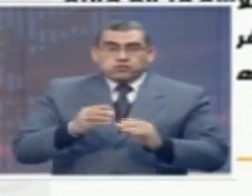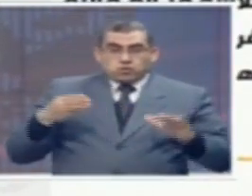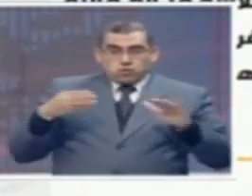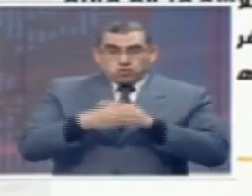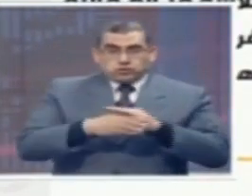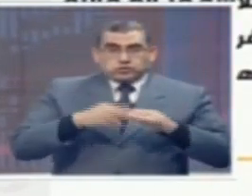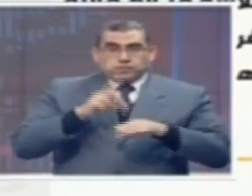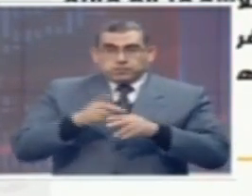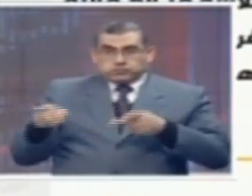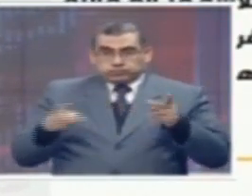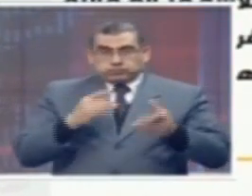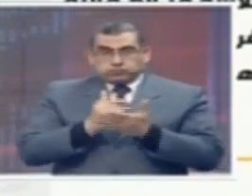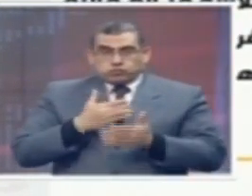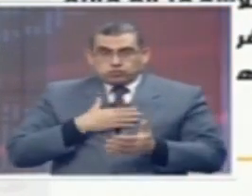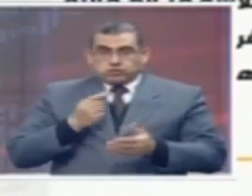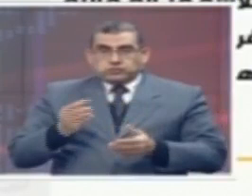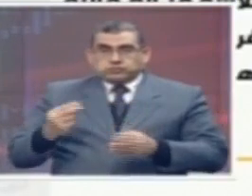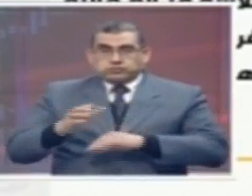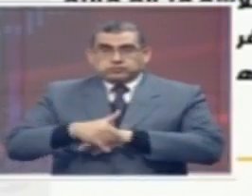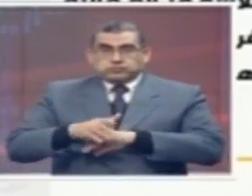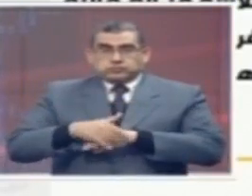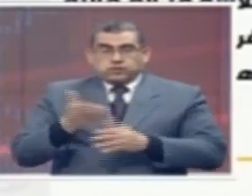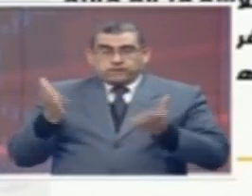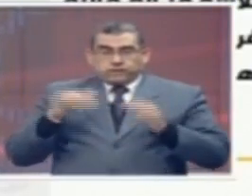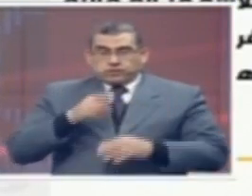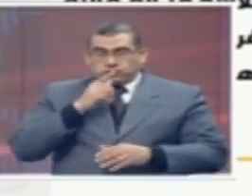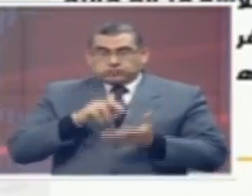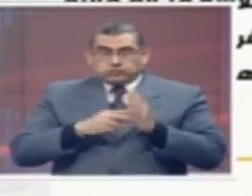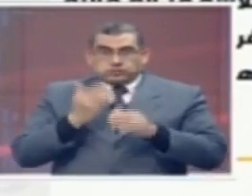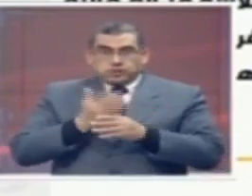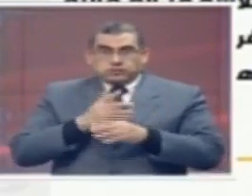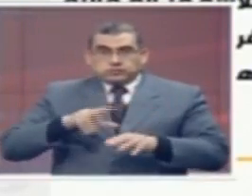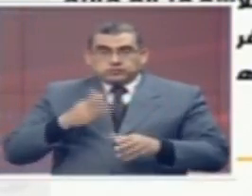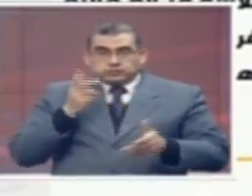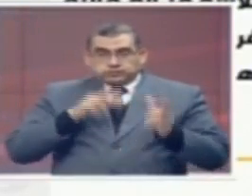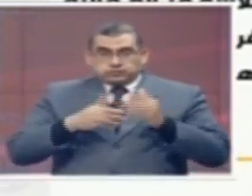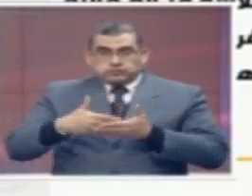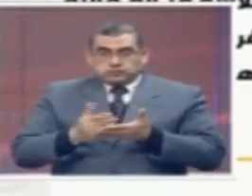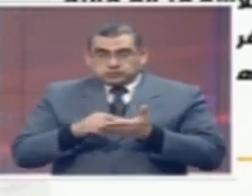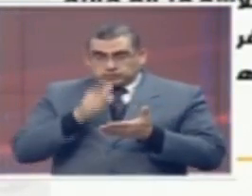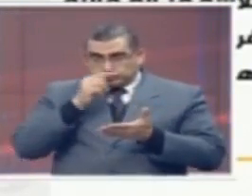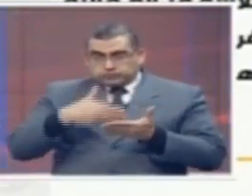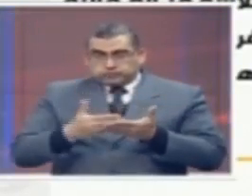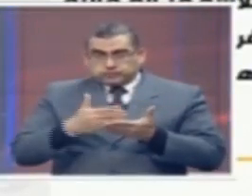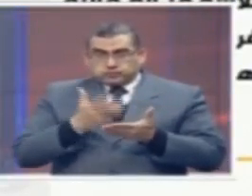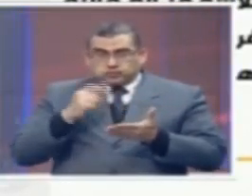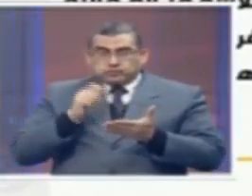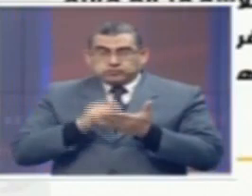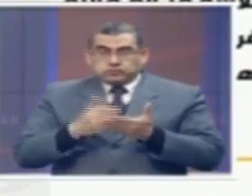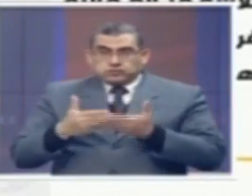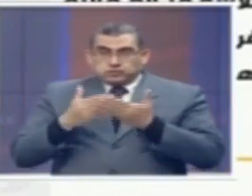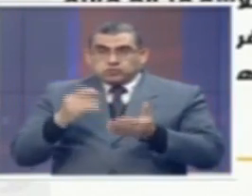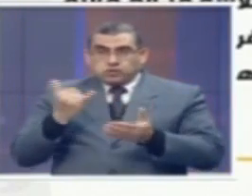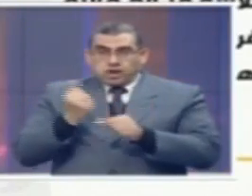وحجز المرضى بالمستشفى واختلاسه مبالغ مالية عن طريق التلاعب في إيصالات تحصيل فرق درجة الخدمة